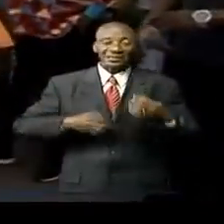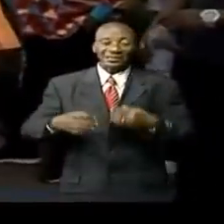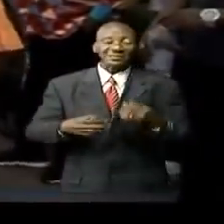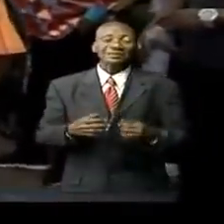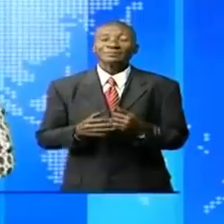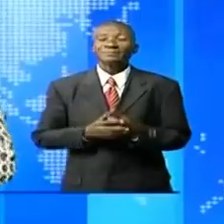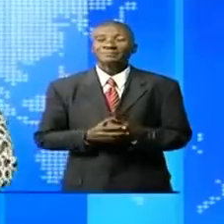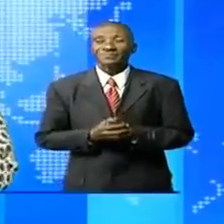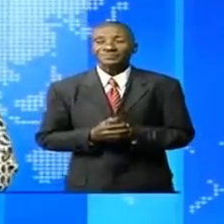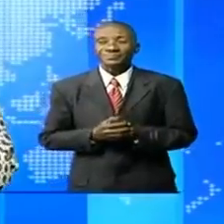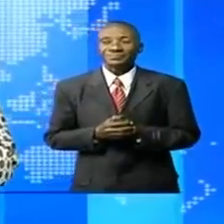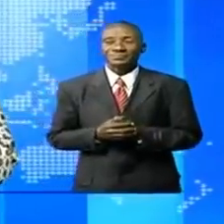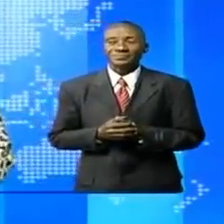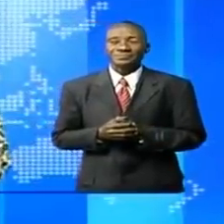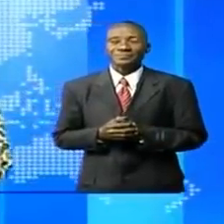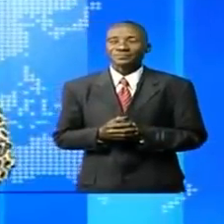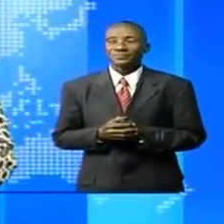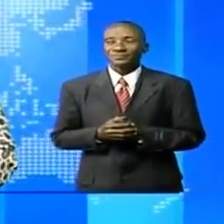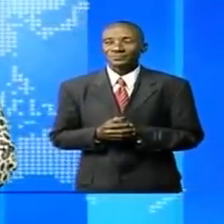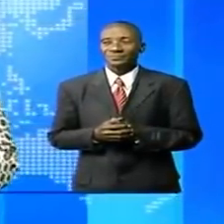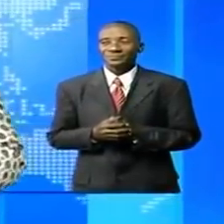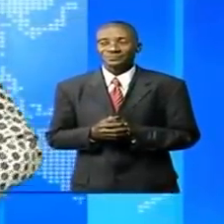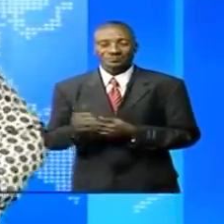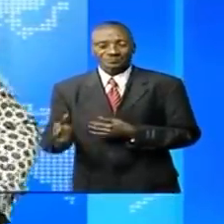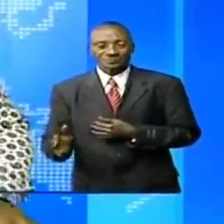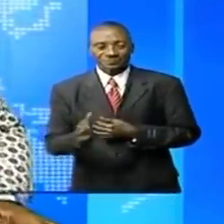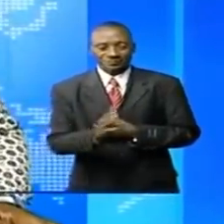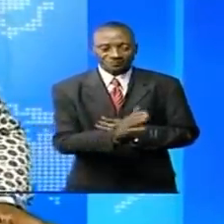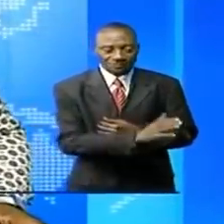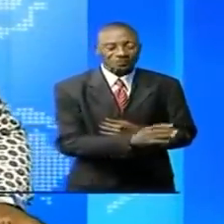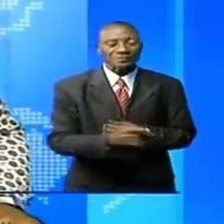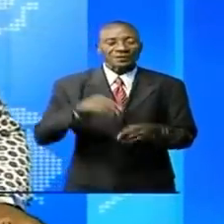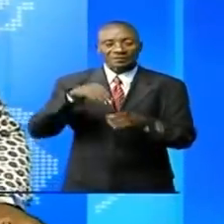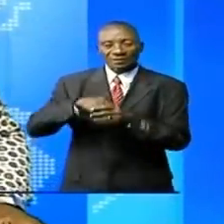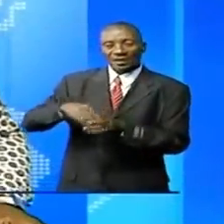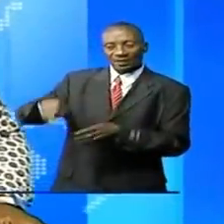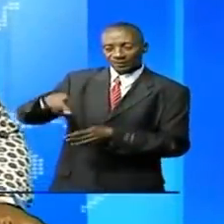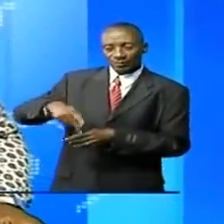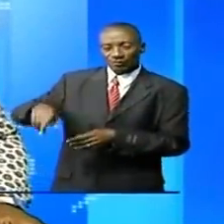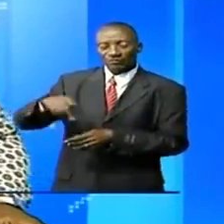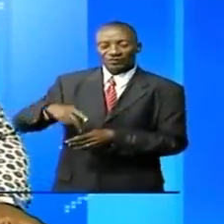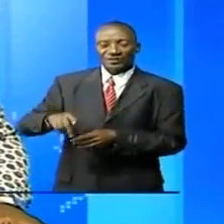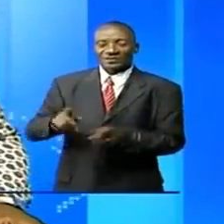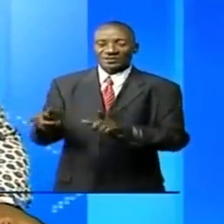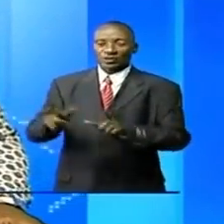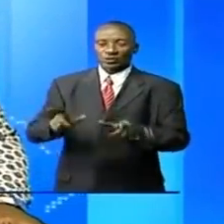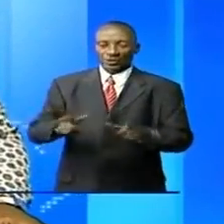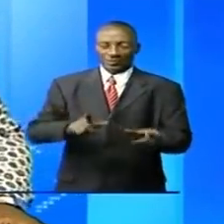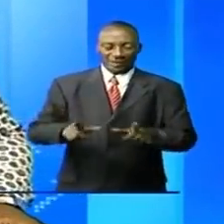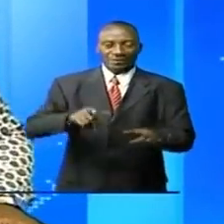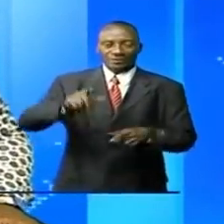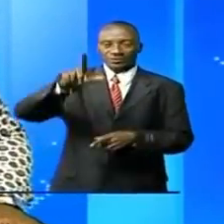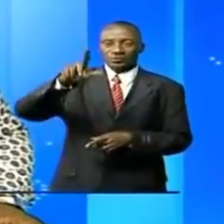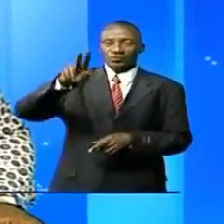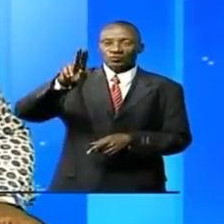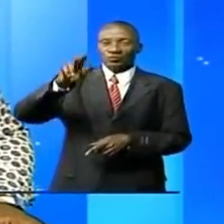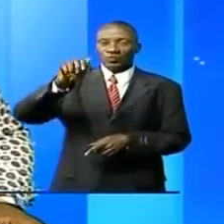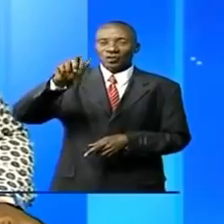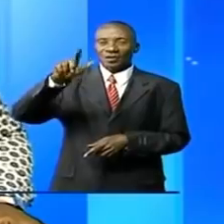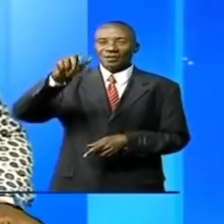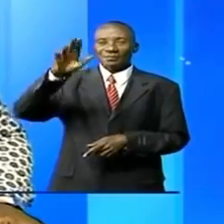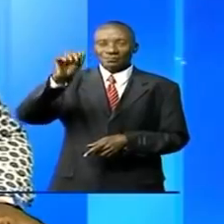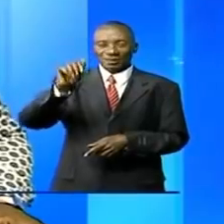suivre. On va se rendre dans la province du Lualaba où Fifi Masuka Saini, gouverneur intérimaire, a